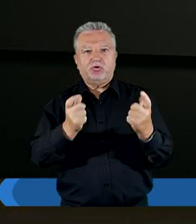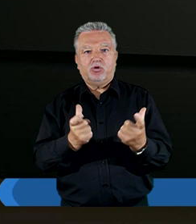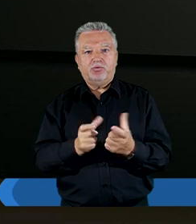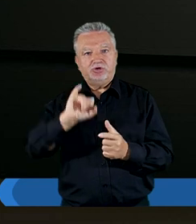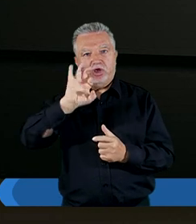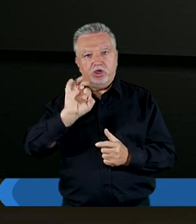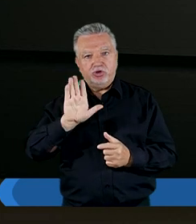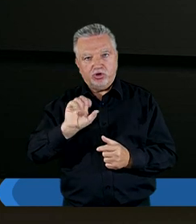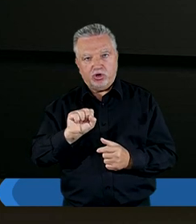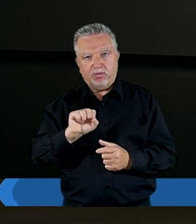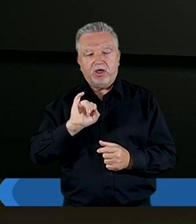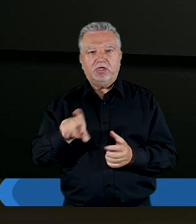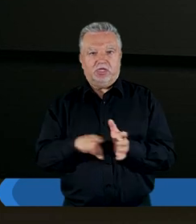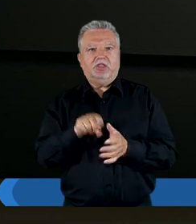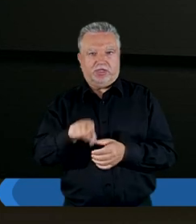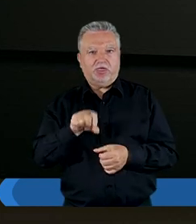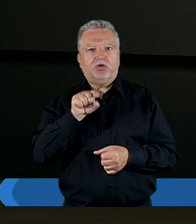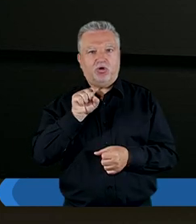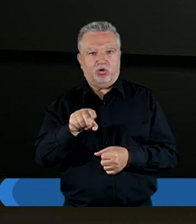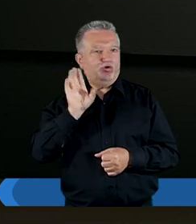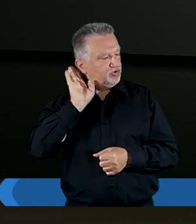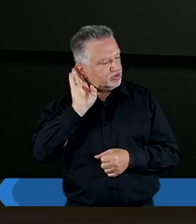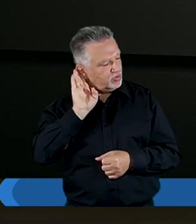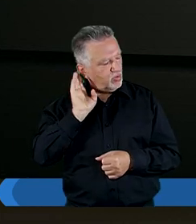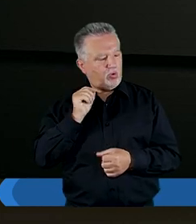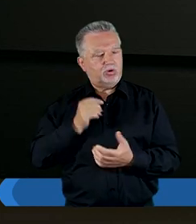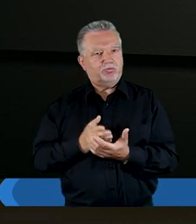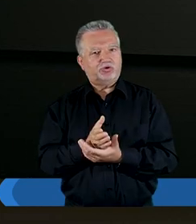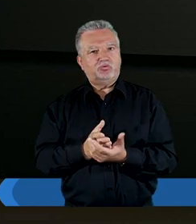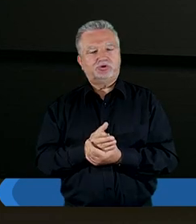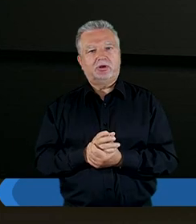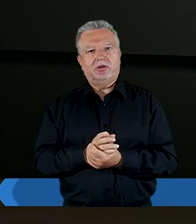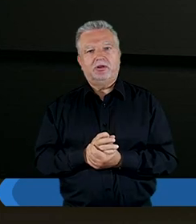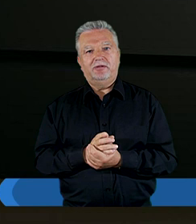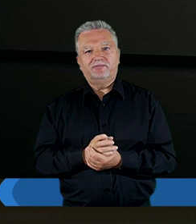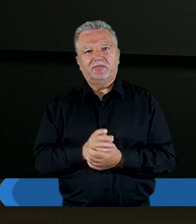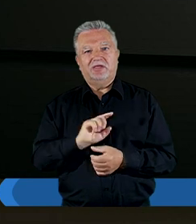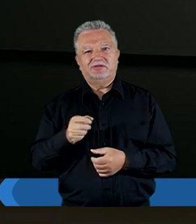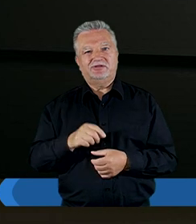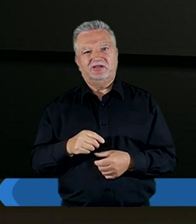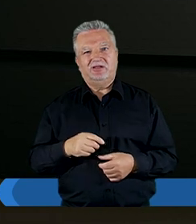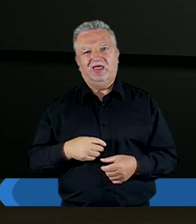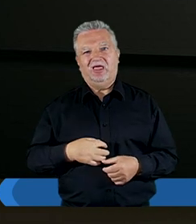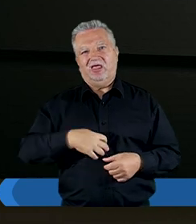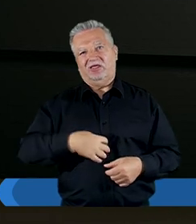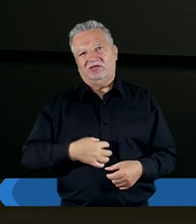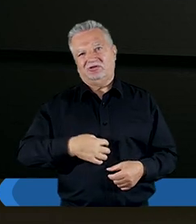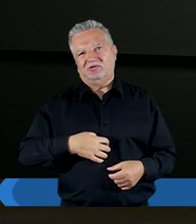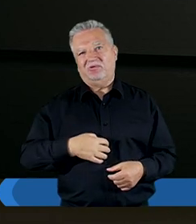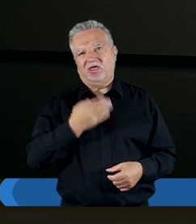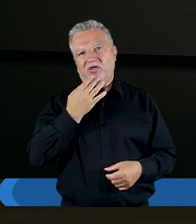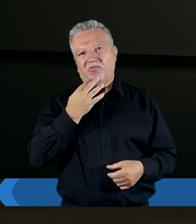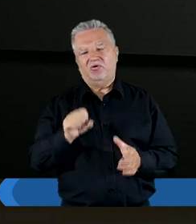całkowicie Hioba i dlatego on jest mu posłuszny. Z taką ogromną drwiną zwraca się do